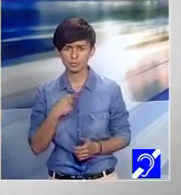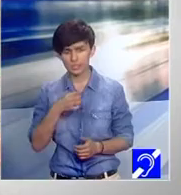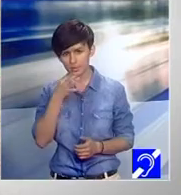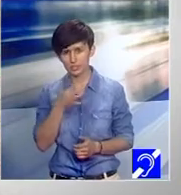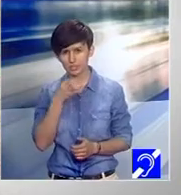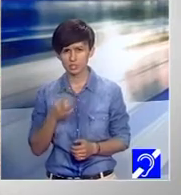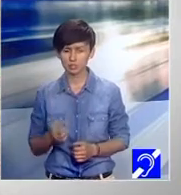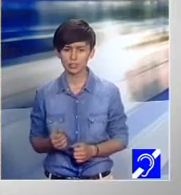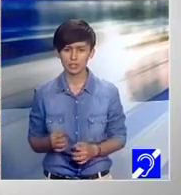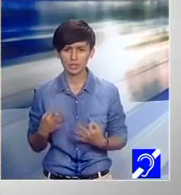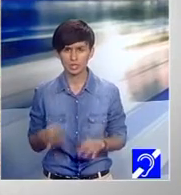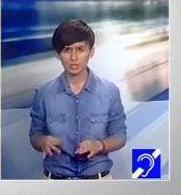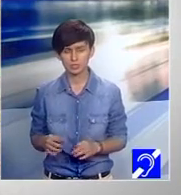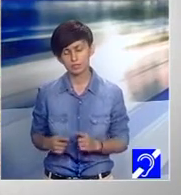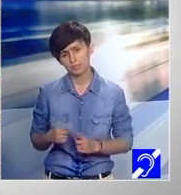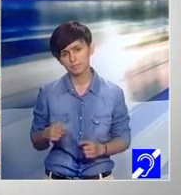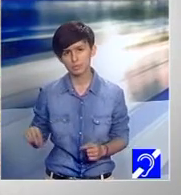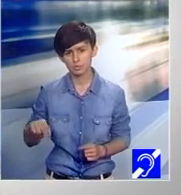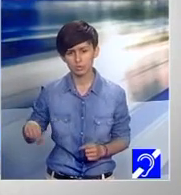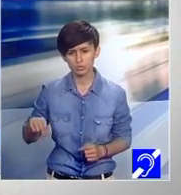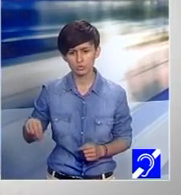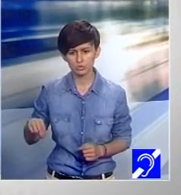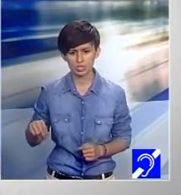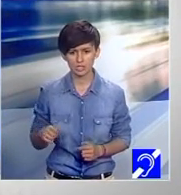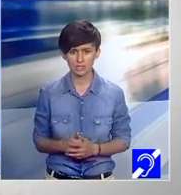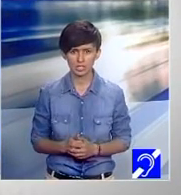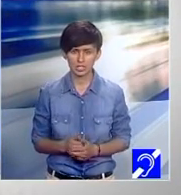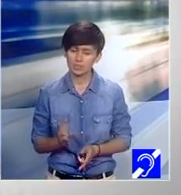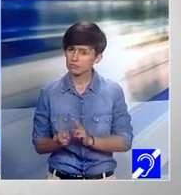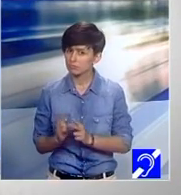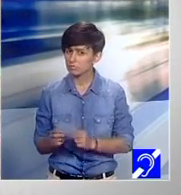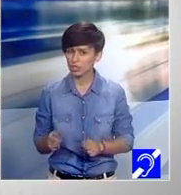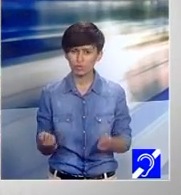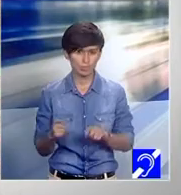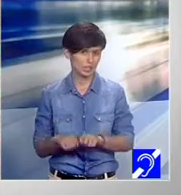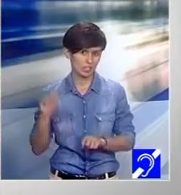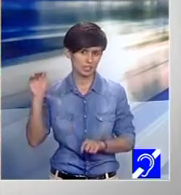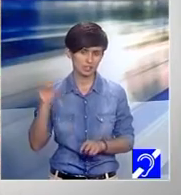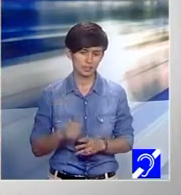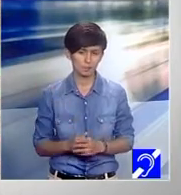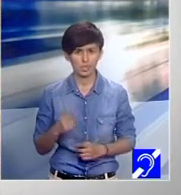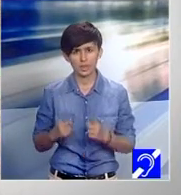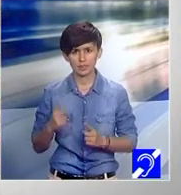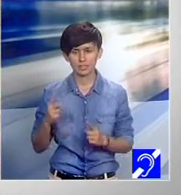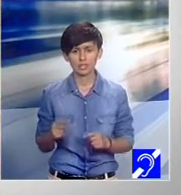afirmație despre un județ sau altul din România. În ce sens? În sensul în care persoanele